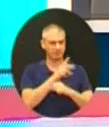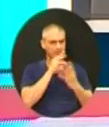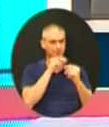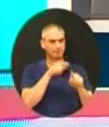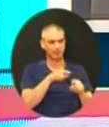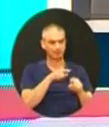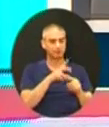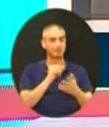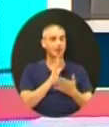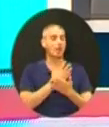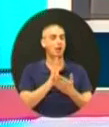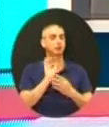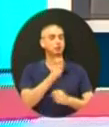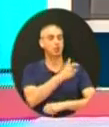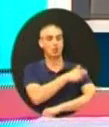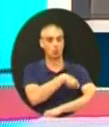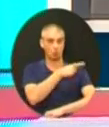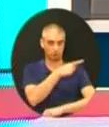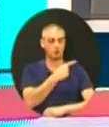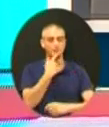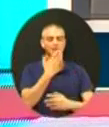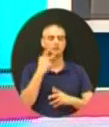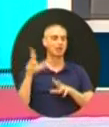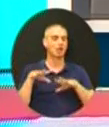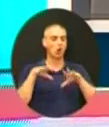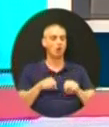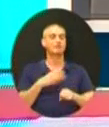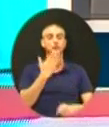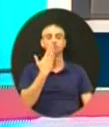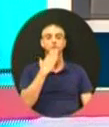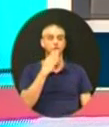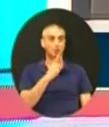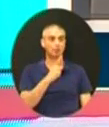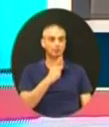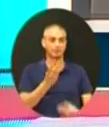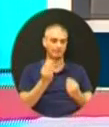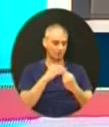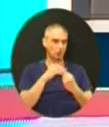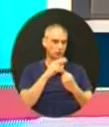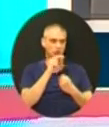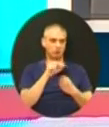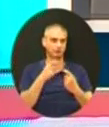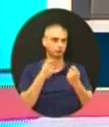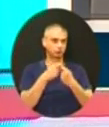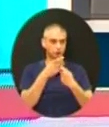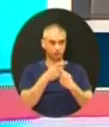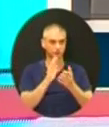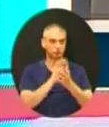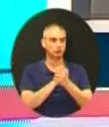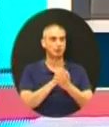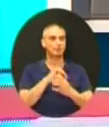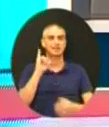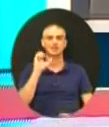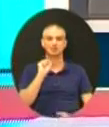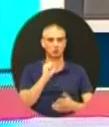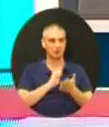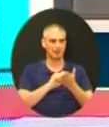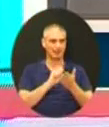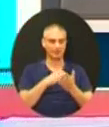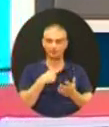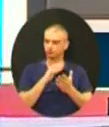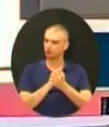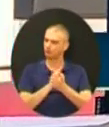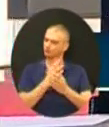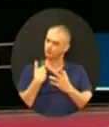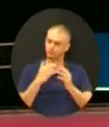עליו, ההחלטה של אונסקו שישראל היא כוח כובש בירושלים, ועוד עניינים שקשורים בזה, שלום לך יאנה סורדנה כתבתנו.